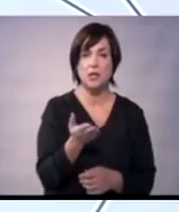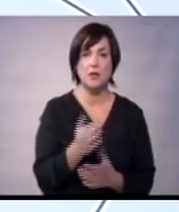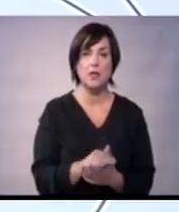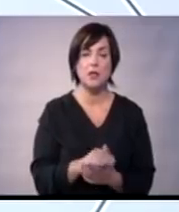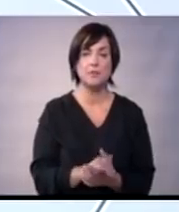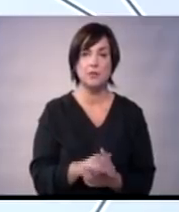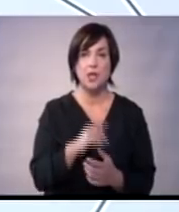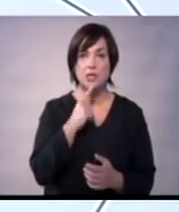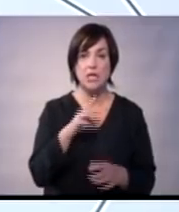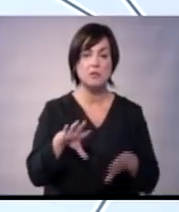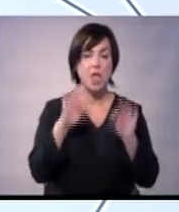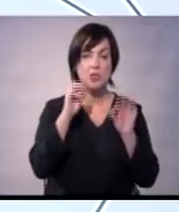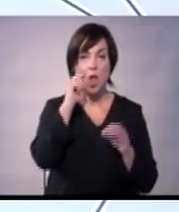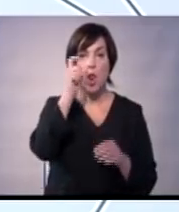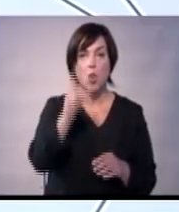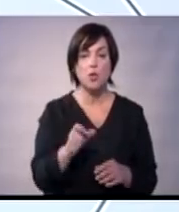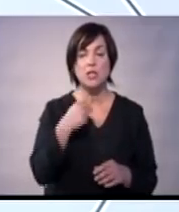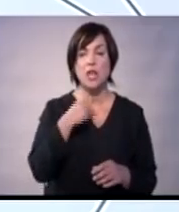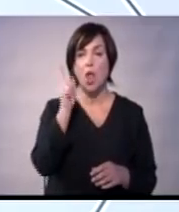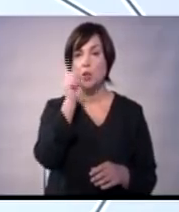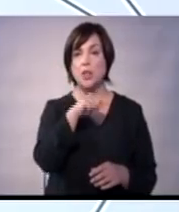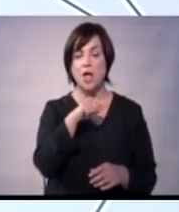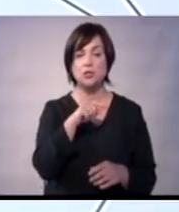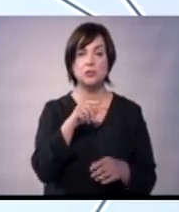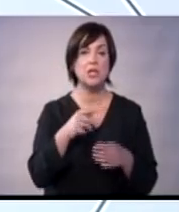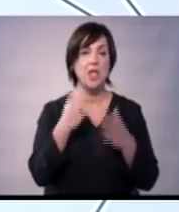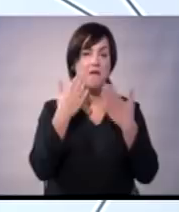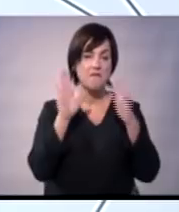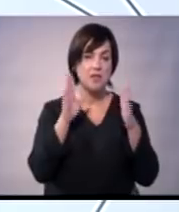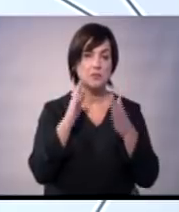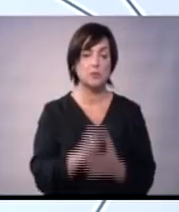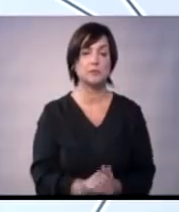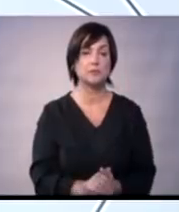закани, ги идентификувате ли луѓето или од лажни ботови, така наречени?